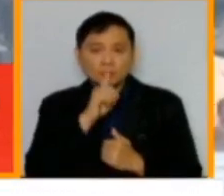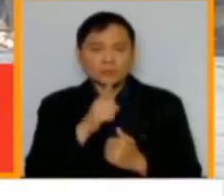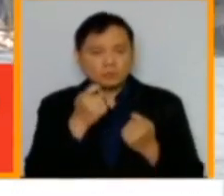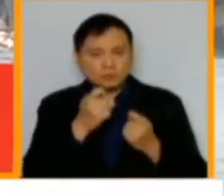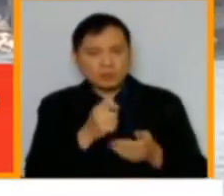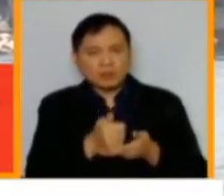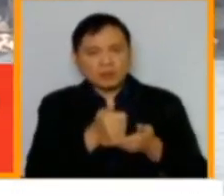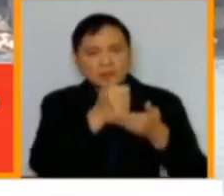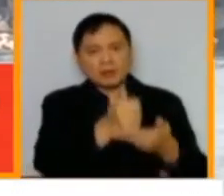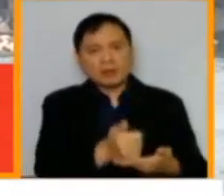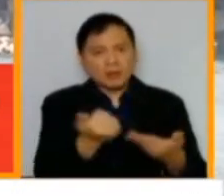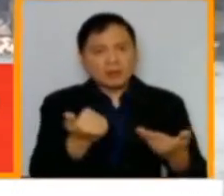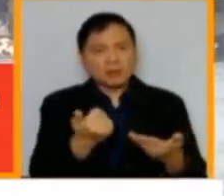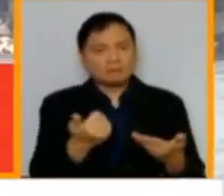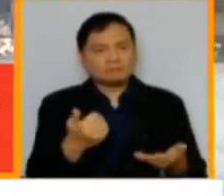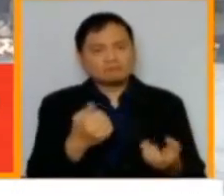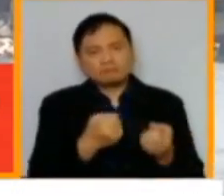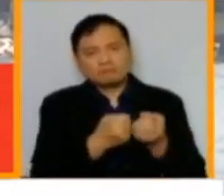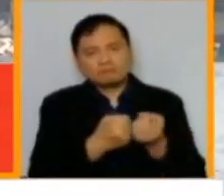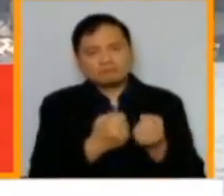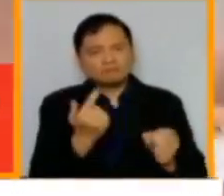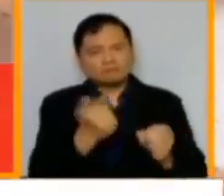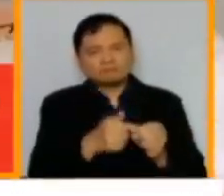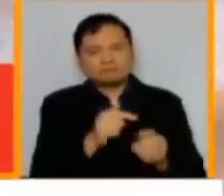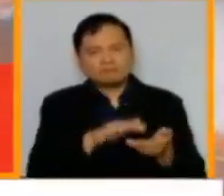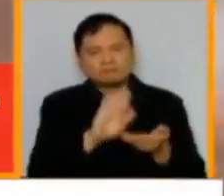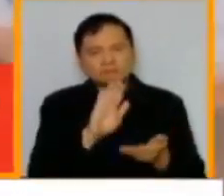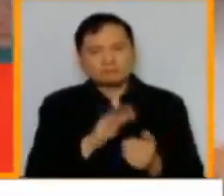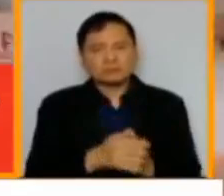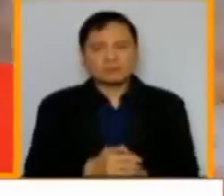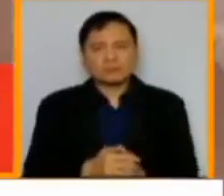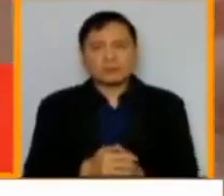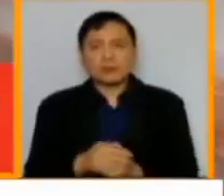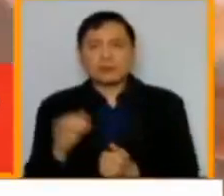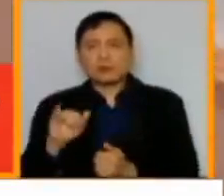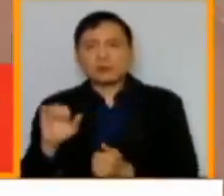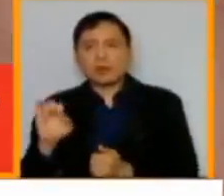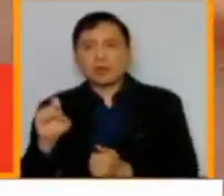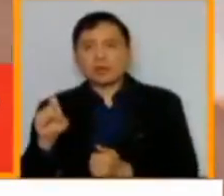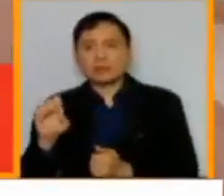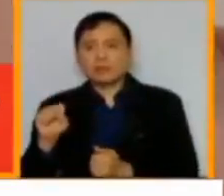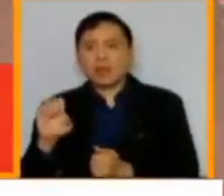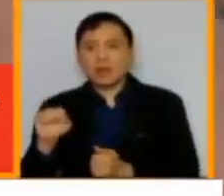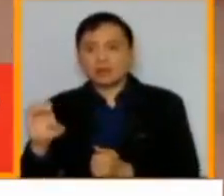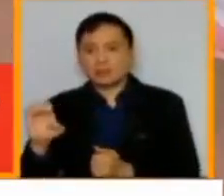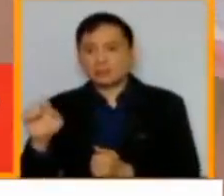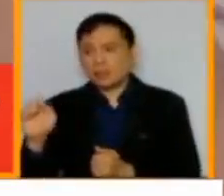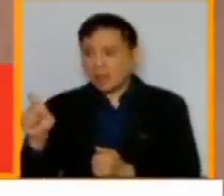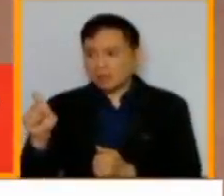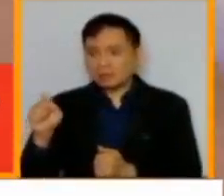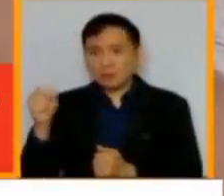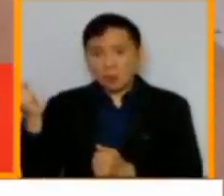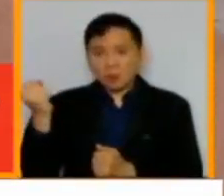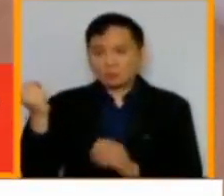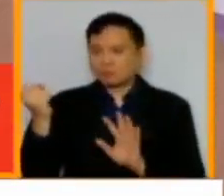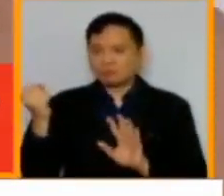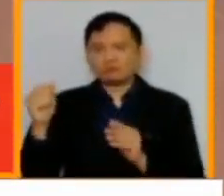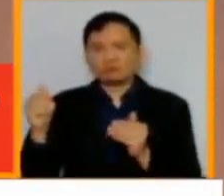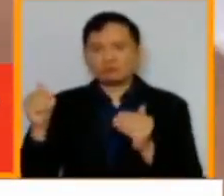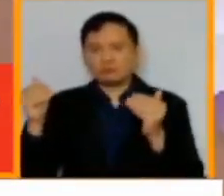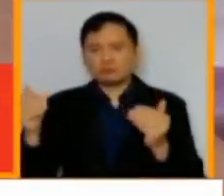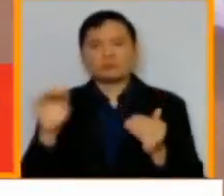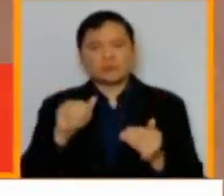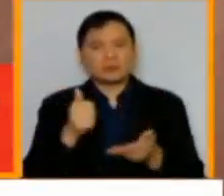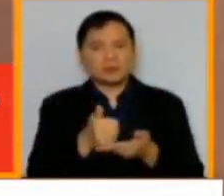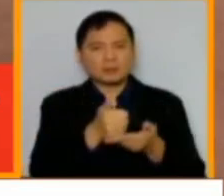hindi pagsuspinde sa fuel excise tax. Pero ayon kay Acting Presidential Spokesperson Martin Andanar, hinihintay pa ang